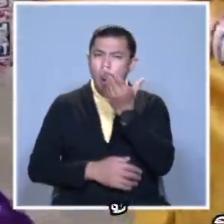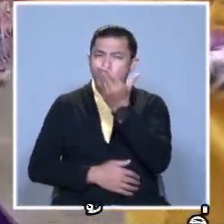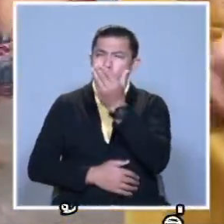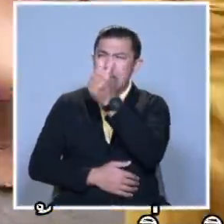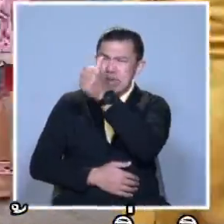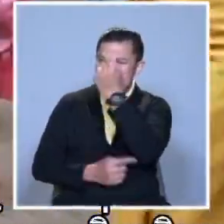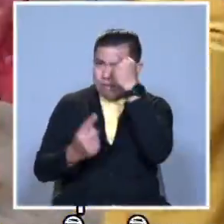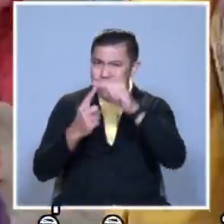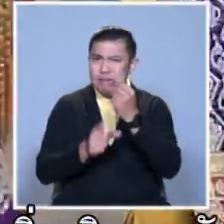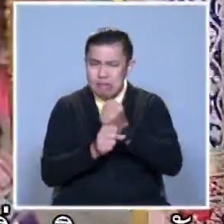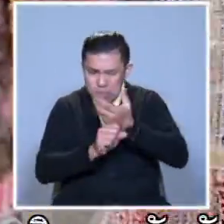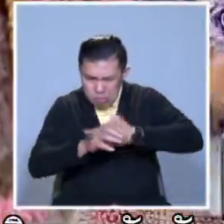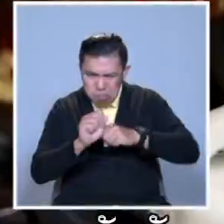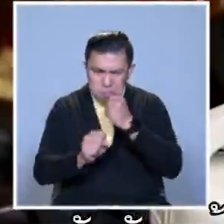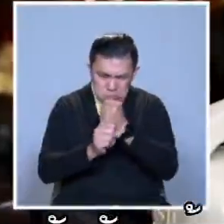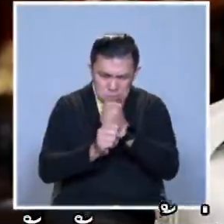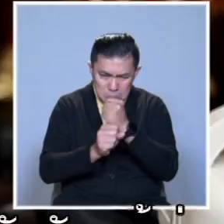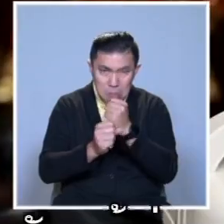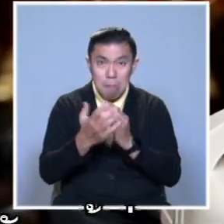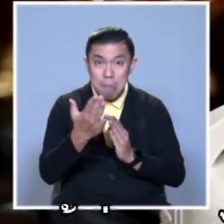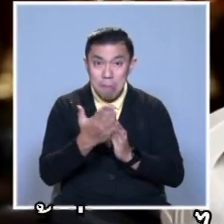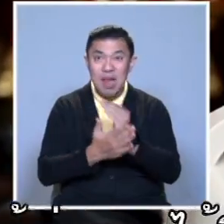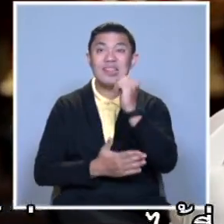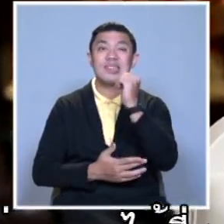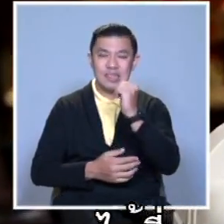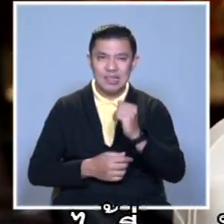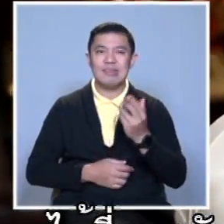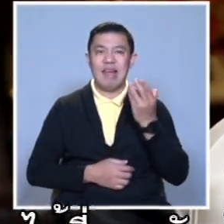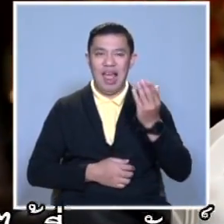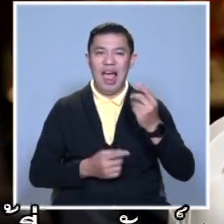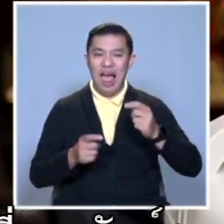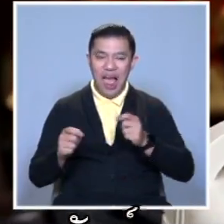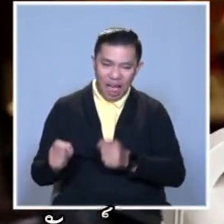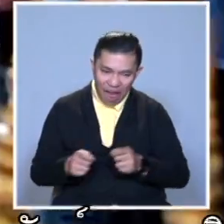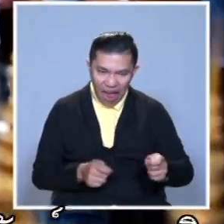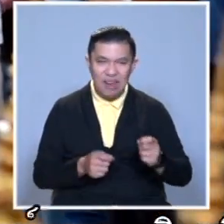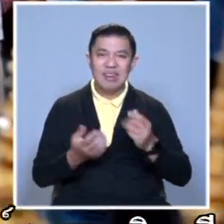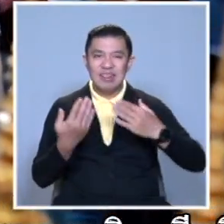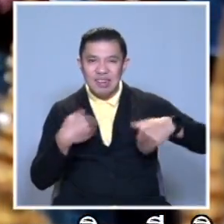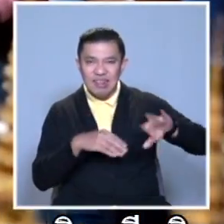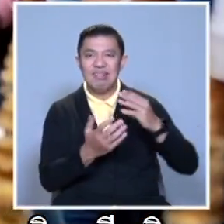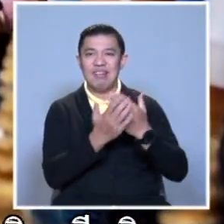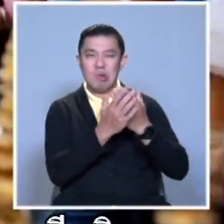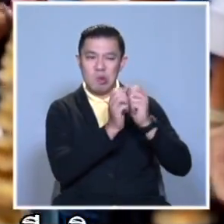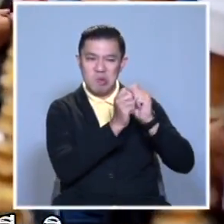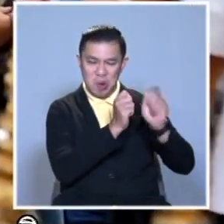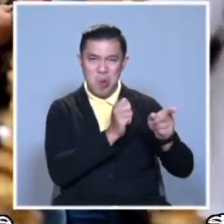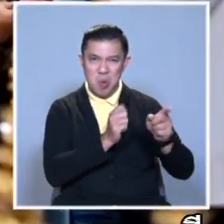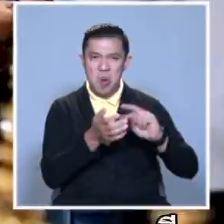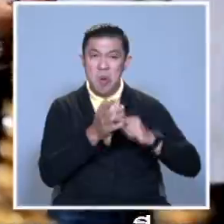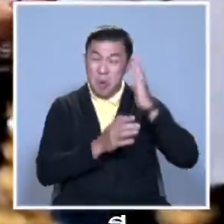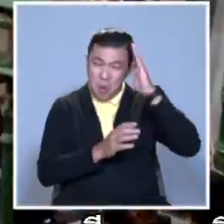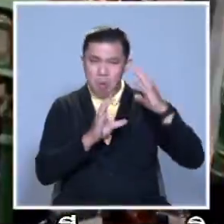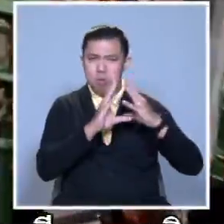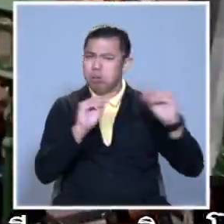ได้มุ่งมั่นและลงมือทำจนประสบความสำเร็จแน่นอนว่าธุรกิจที่มาพร้อมกับความเชื่ออย่างรำแก้บนจะไม่มีวันสูญหายไป